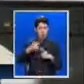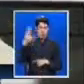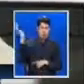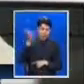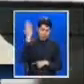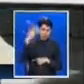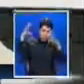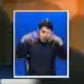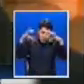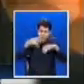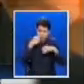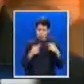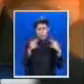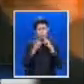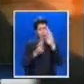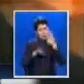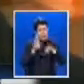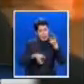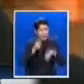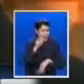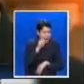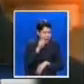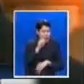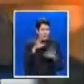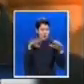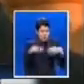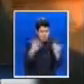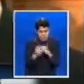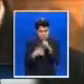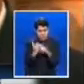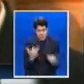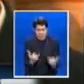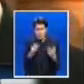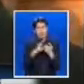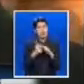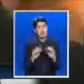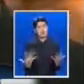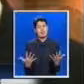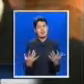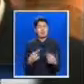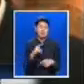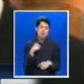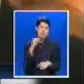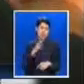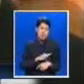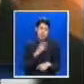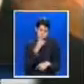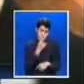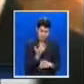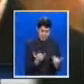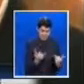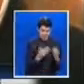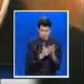ภาวะของปริมาณน้ำฝนในสภาพน้ำเนี่ยปีนี้จะไม่ค่อยเป็นปัญหาเท่าไหร่ขึ้นอยู่กับในช่วงของฤดูร้อน